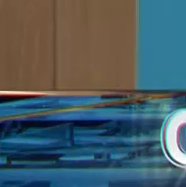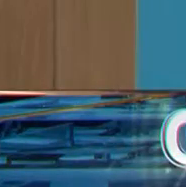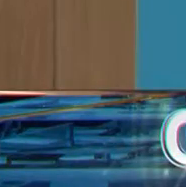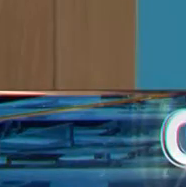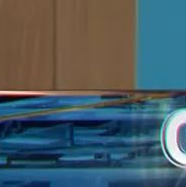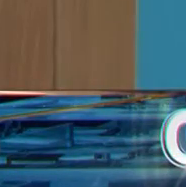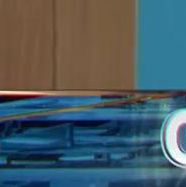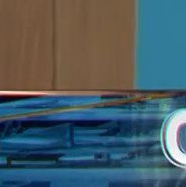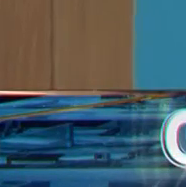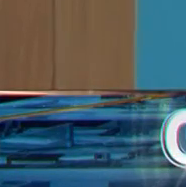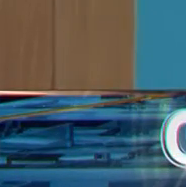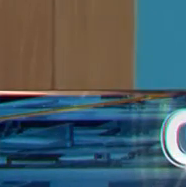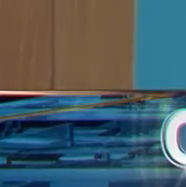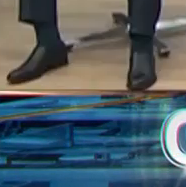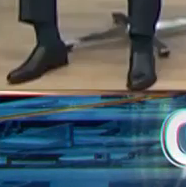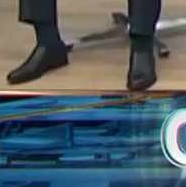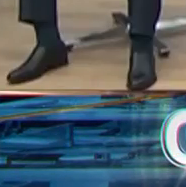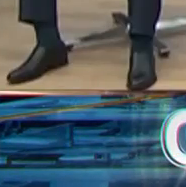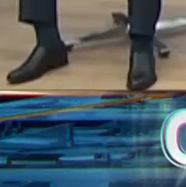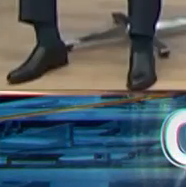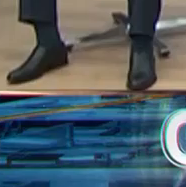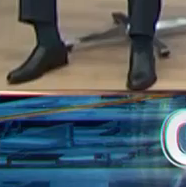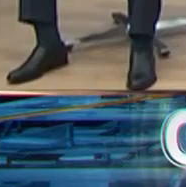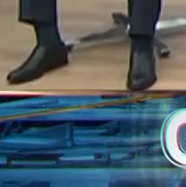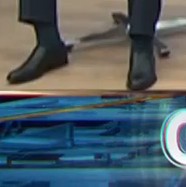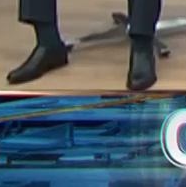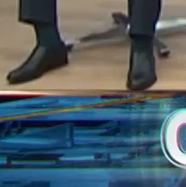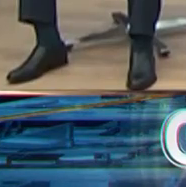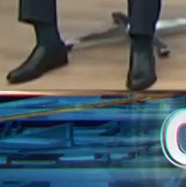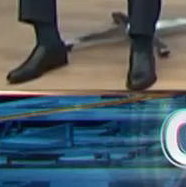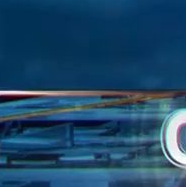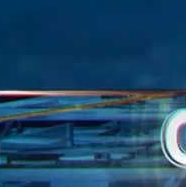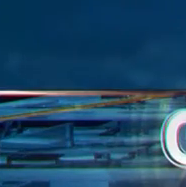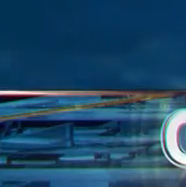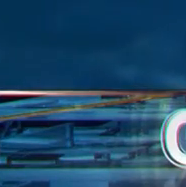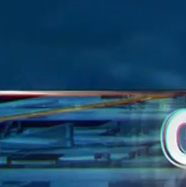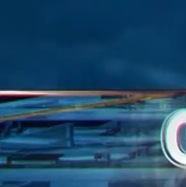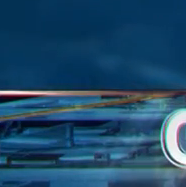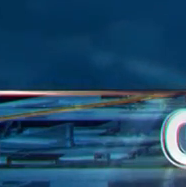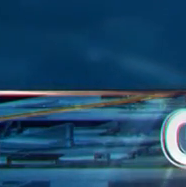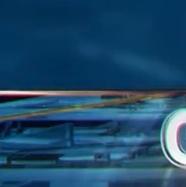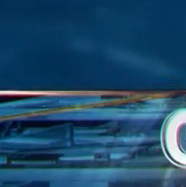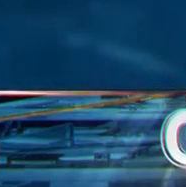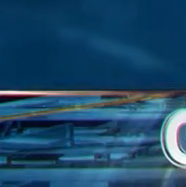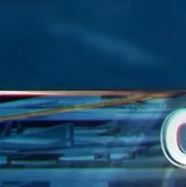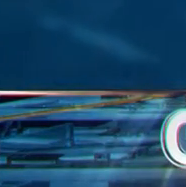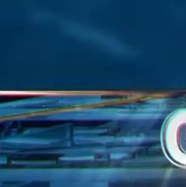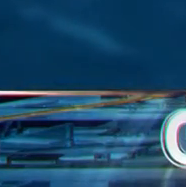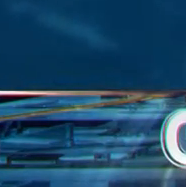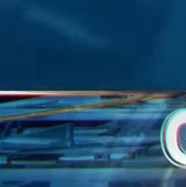Равные возможности. Подведены предварительные итоги голосования на выборах депутатов Мажилиса парламента и